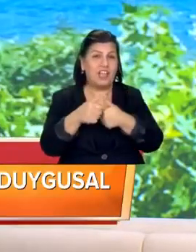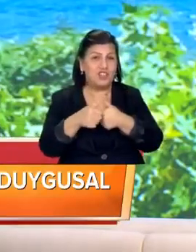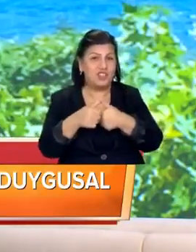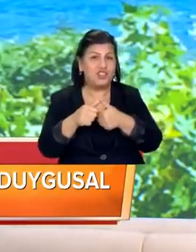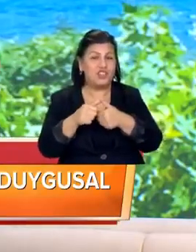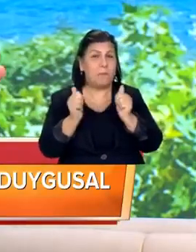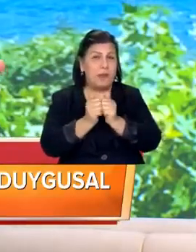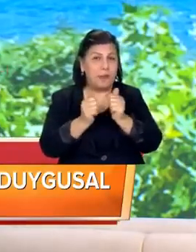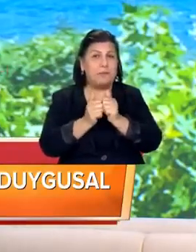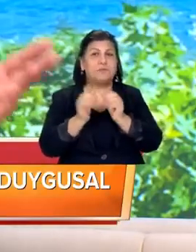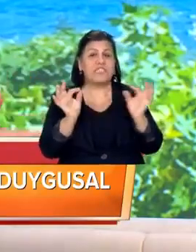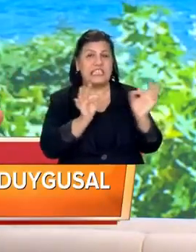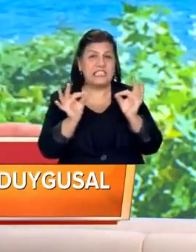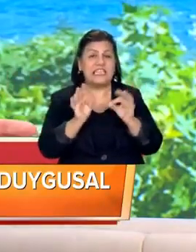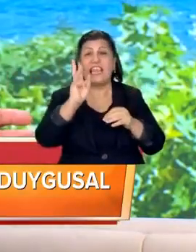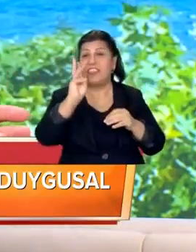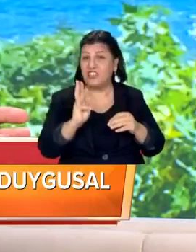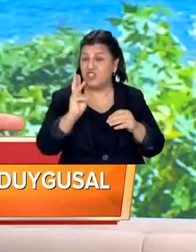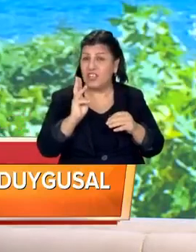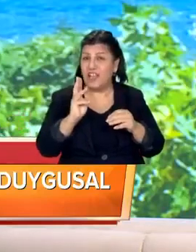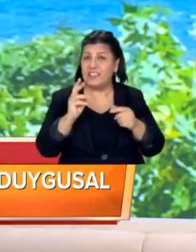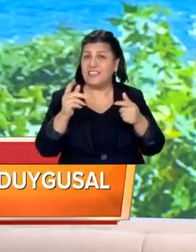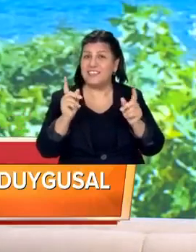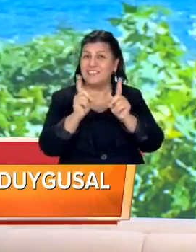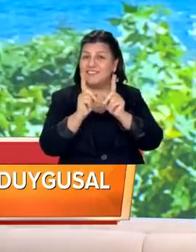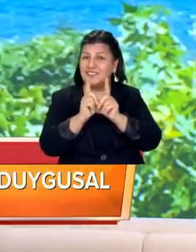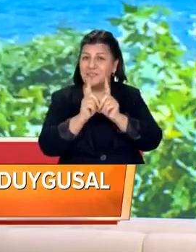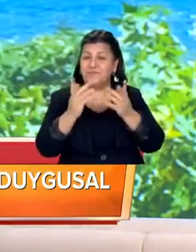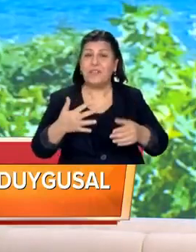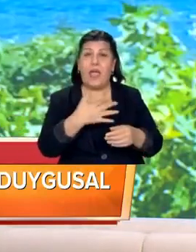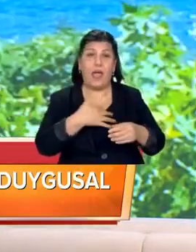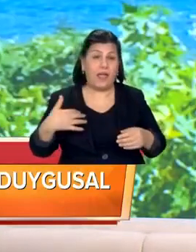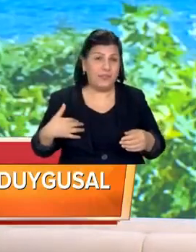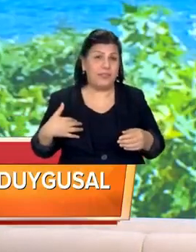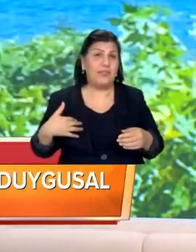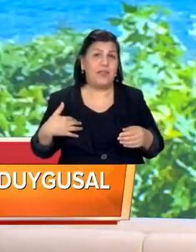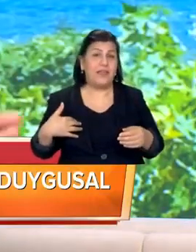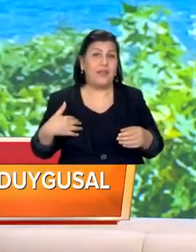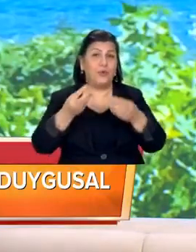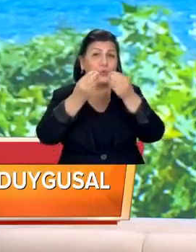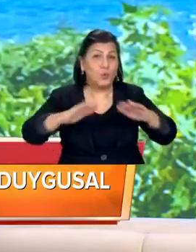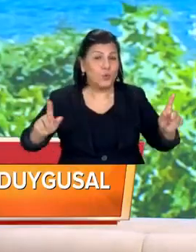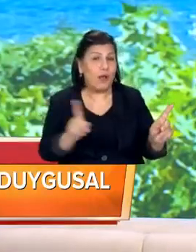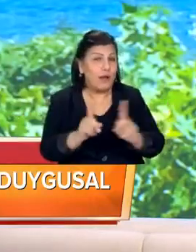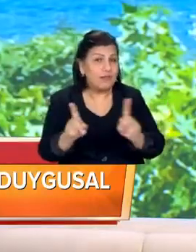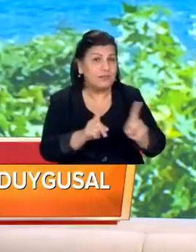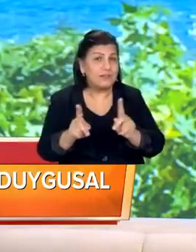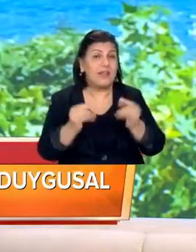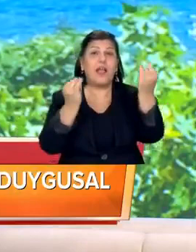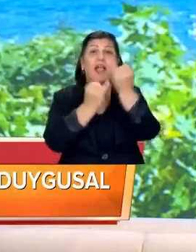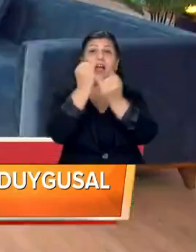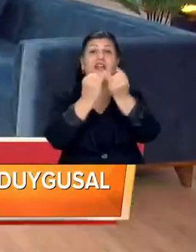ilişkilerinde daha diyelim ki nişanlı çiftler arasında anne ve çocuk arasında